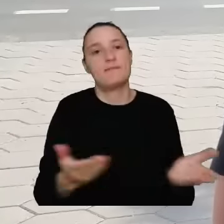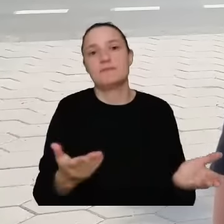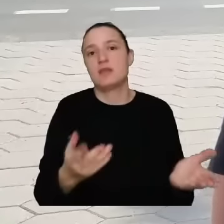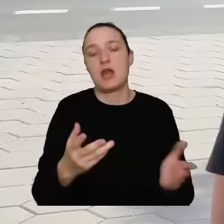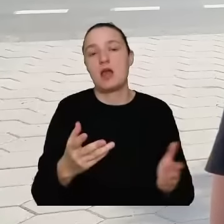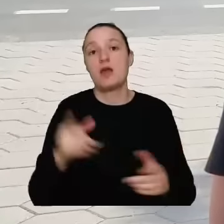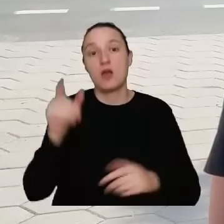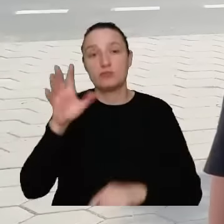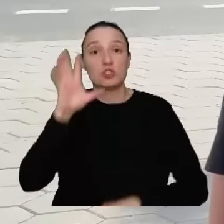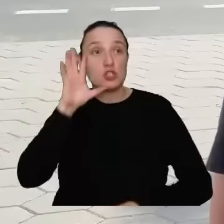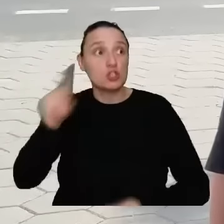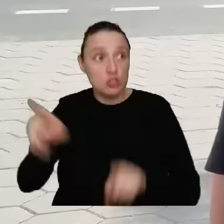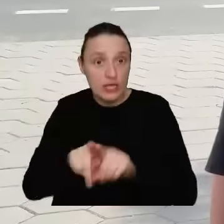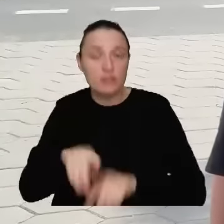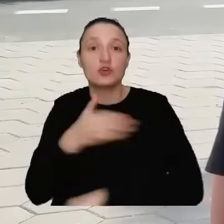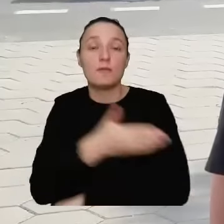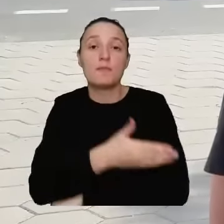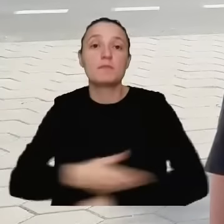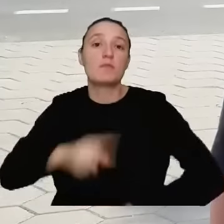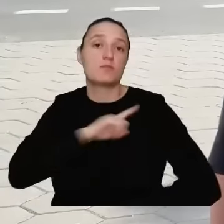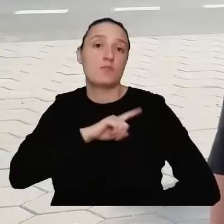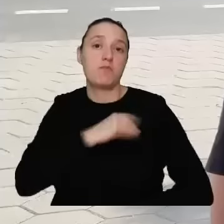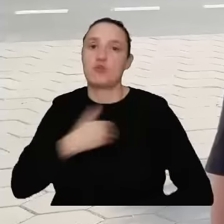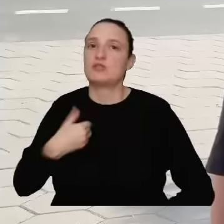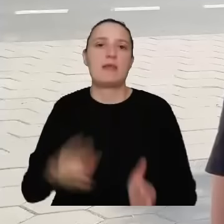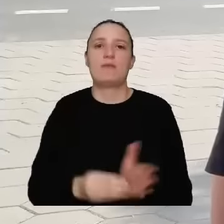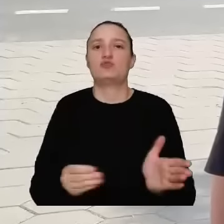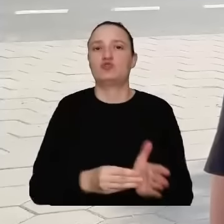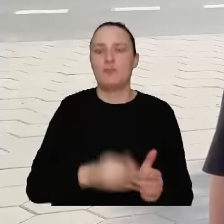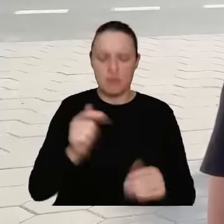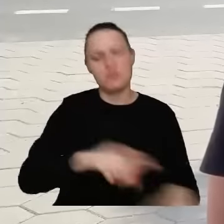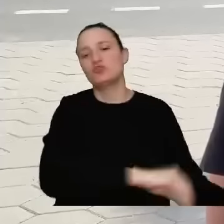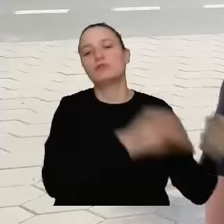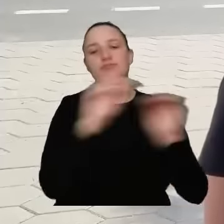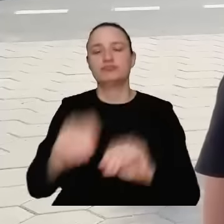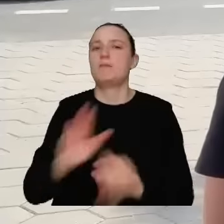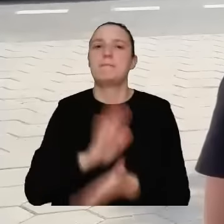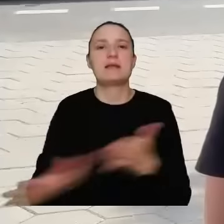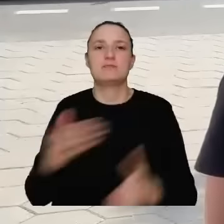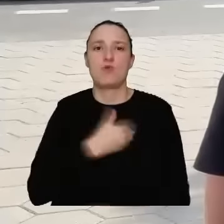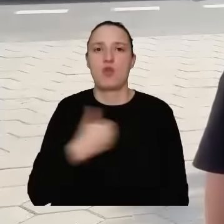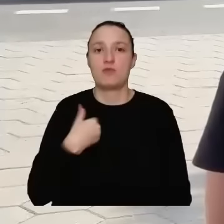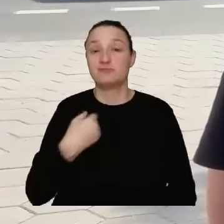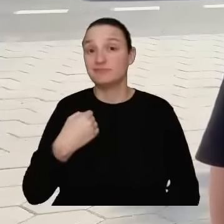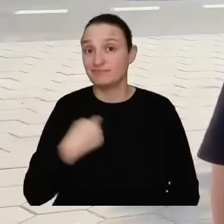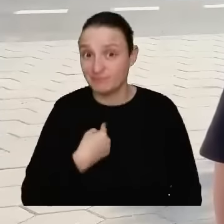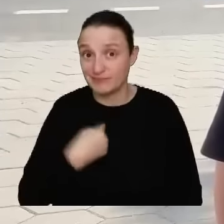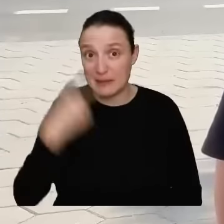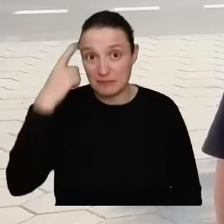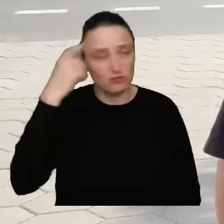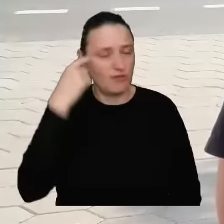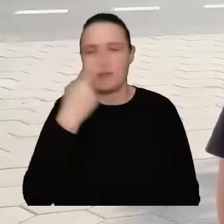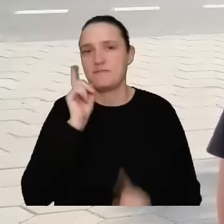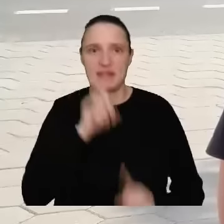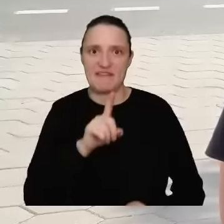niepotrzebna jest obecność Polskiej Straży Granicznej. Moim zdaniem to się tak nie